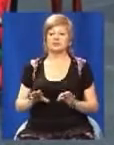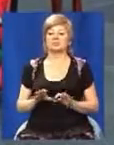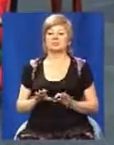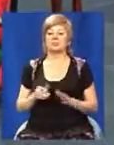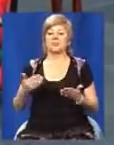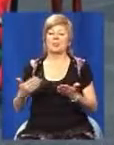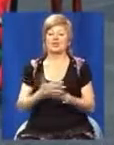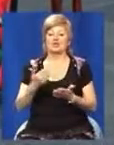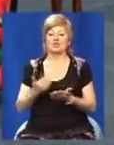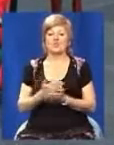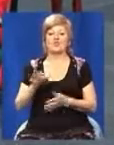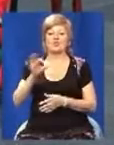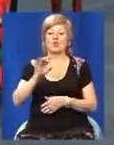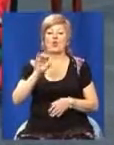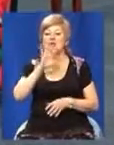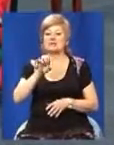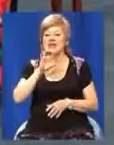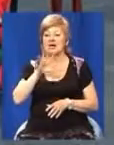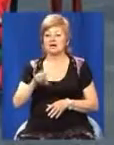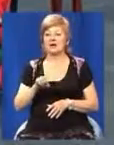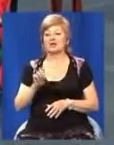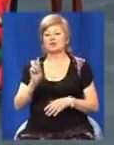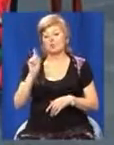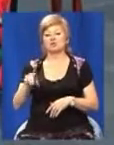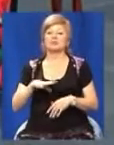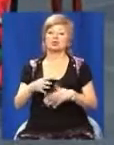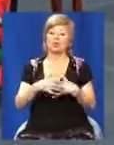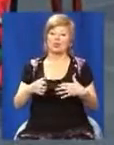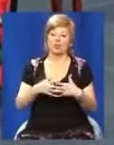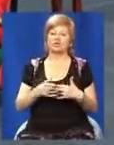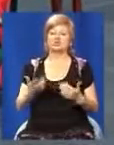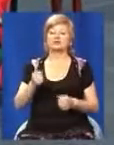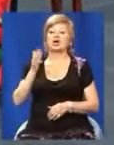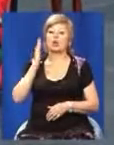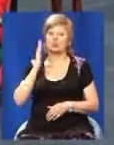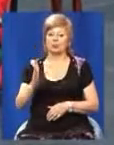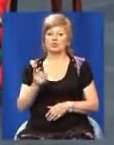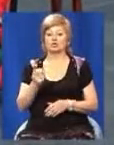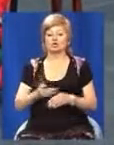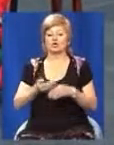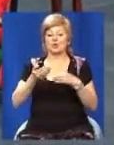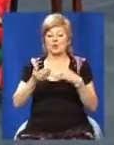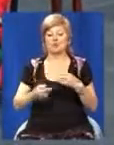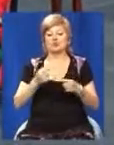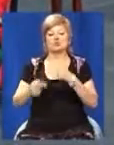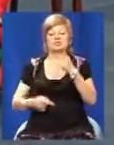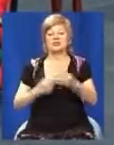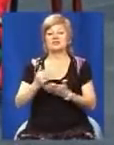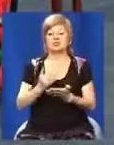посмотреть нові факти о собаках, може бути, даже кошках. Так, все це буде тільки трохи згодом в наступній